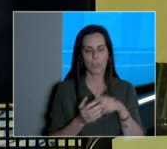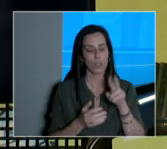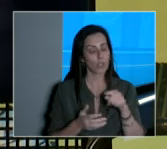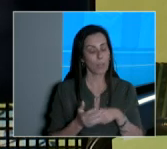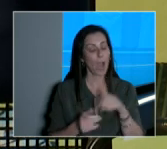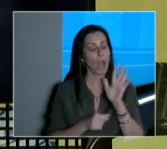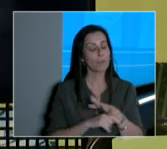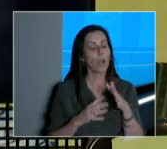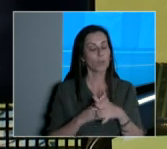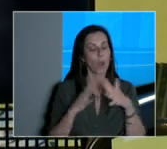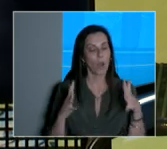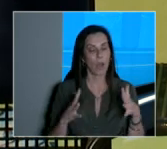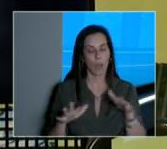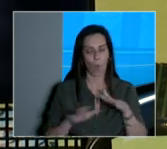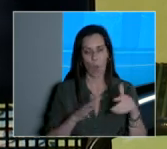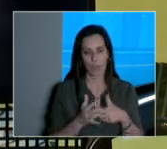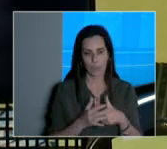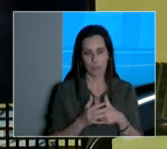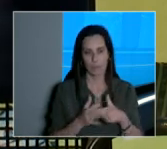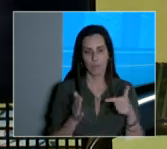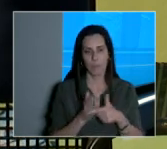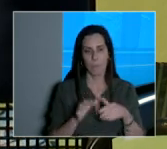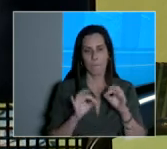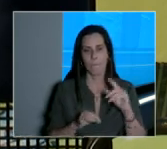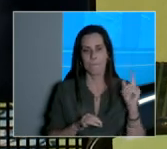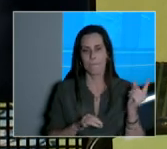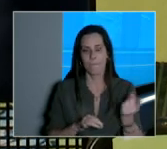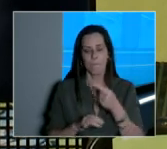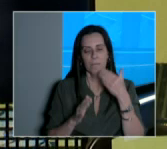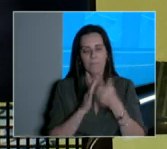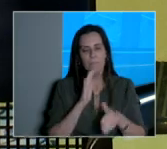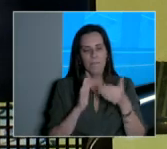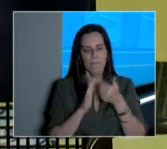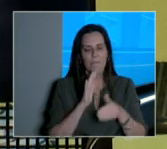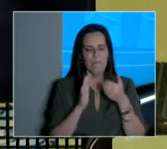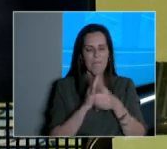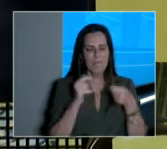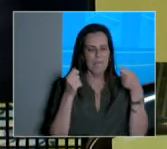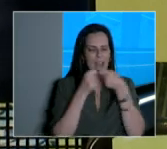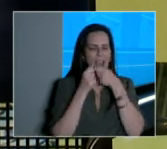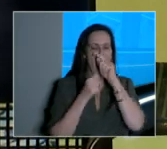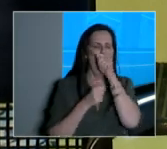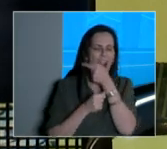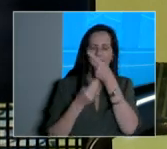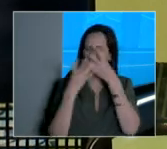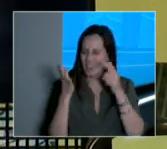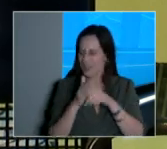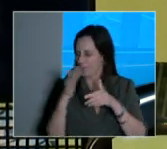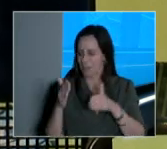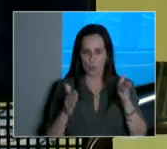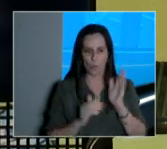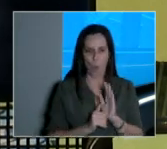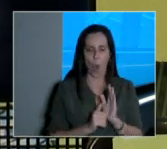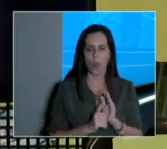להם השפעה עצומה על שלמות הקואליציה, ולכן בעצם כולנו מתכופפים למיעוט, לא משנה אם זה משמאל או